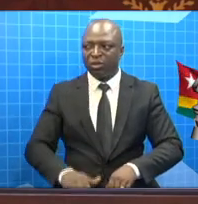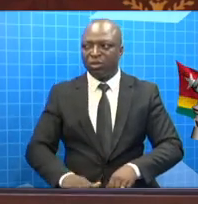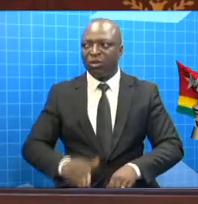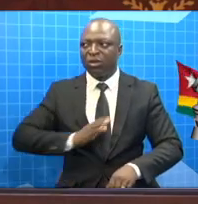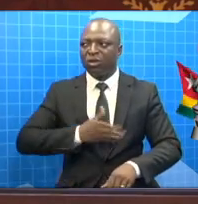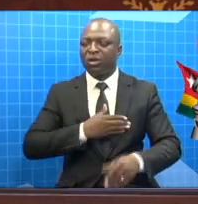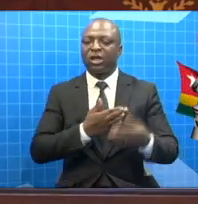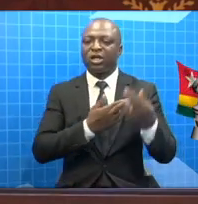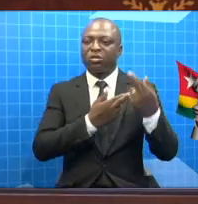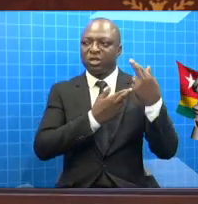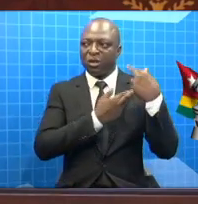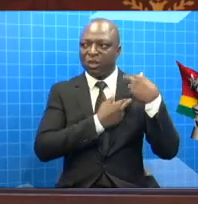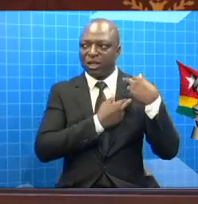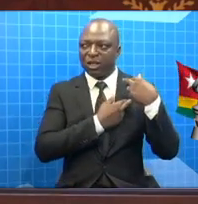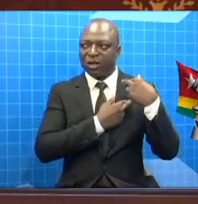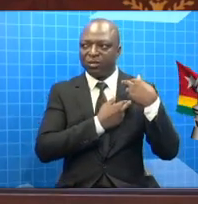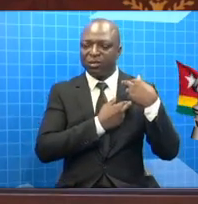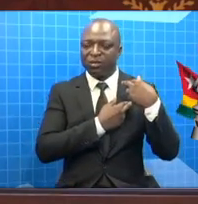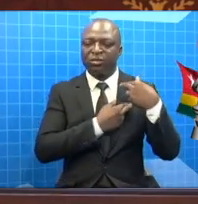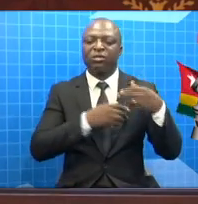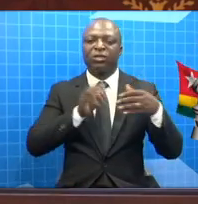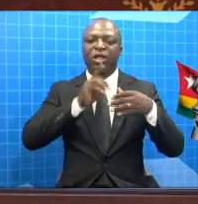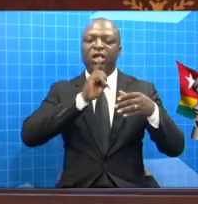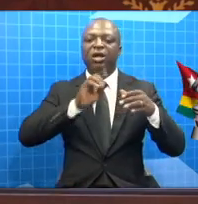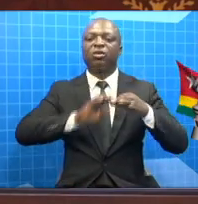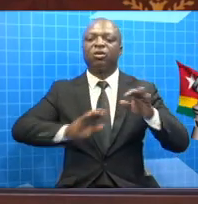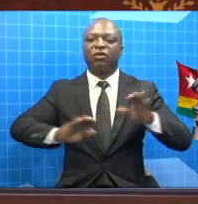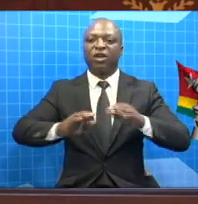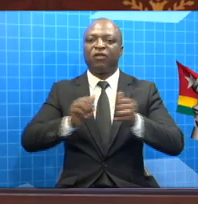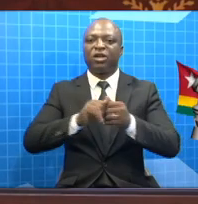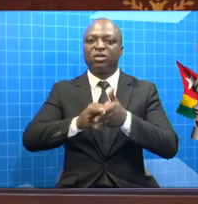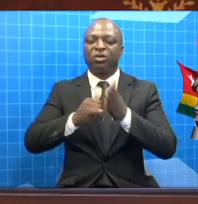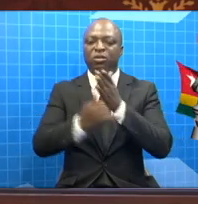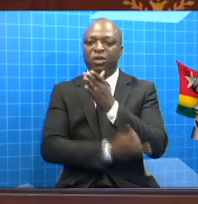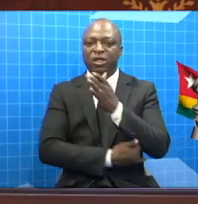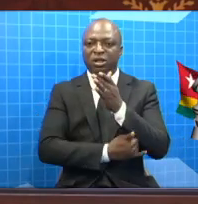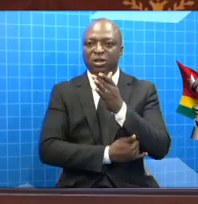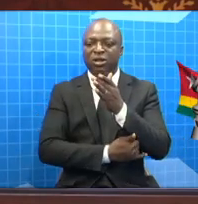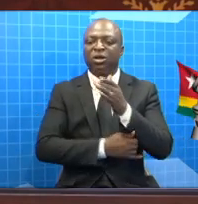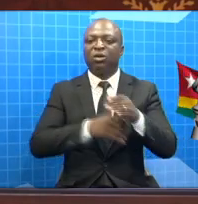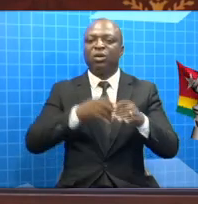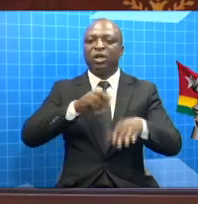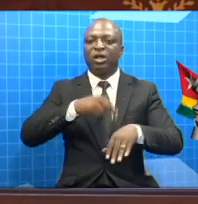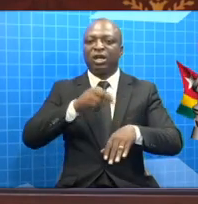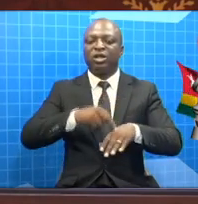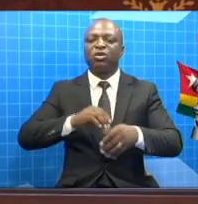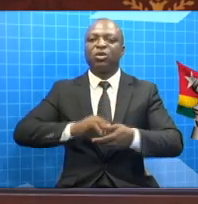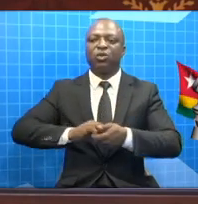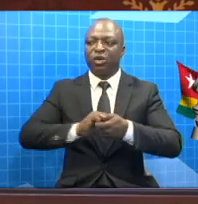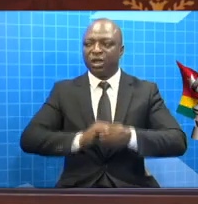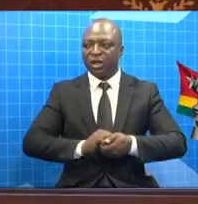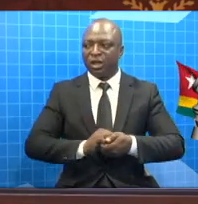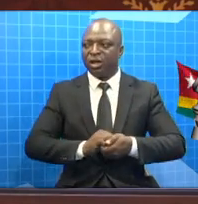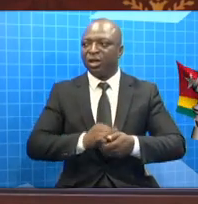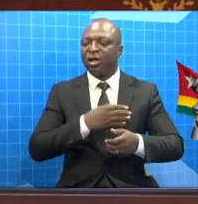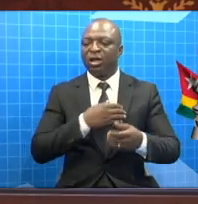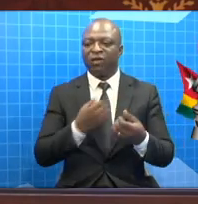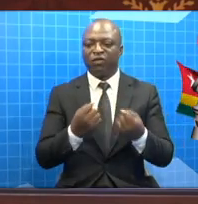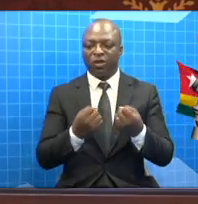Notre responsabilité est de faire de notre patrie une nation unie et